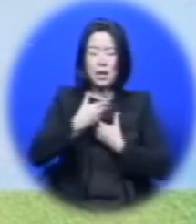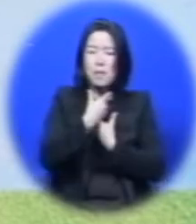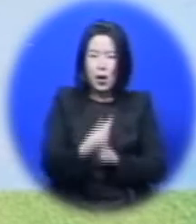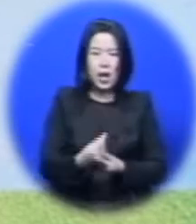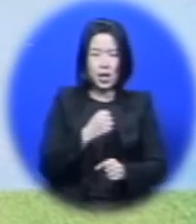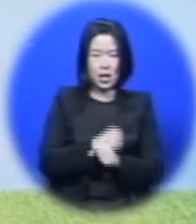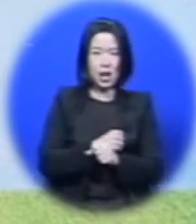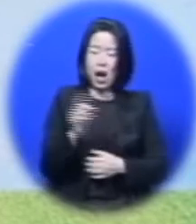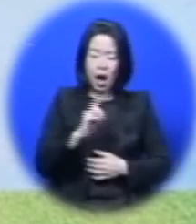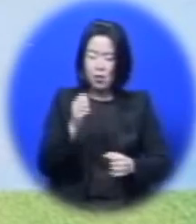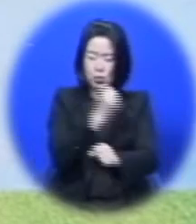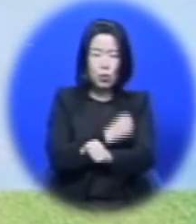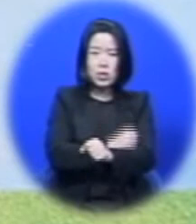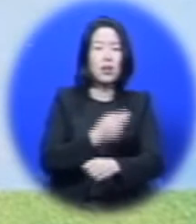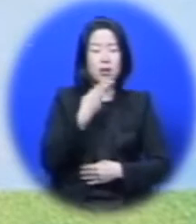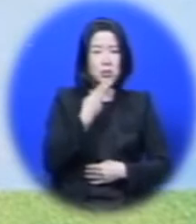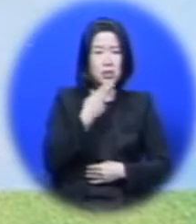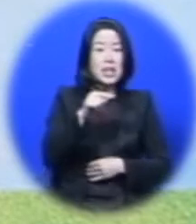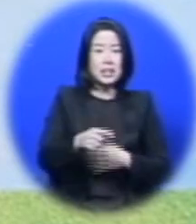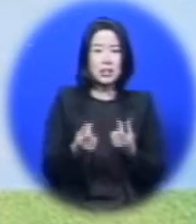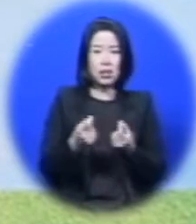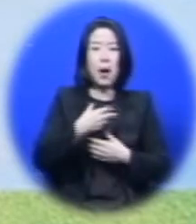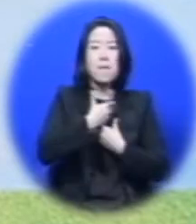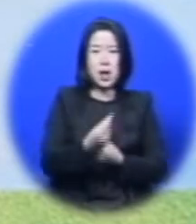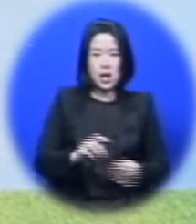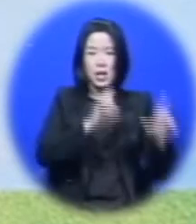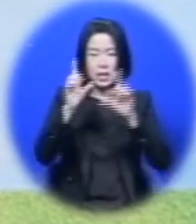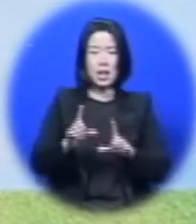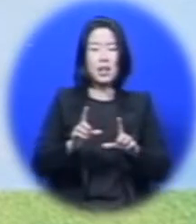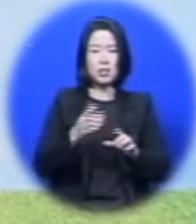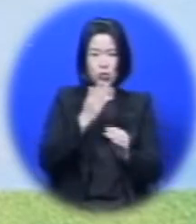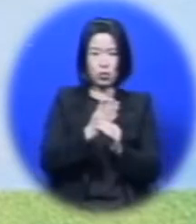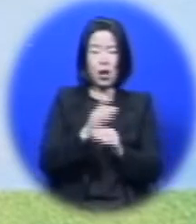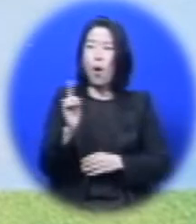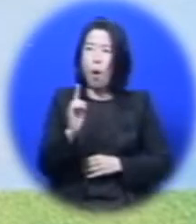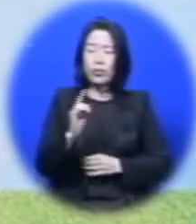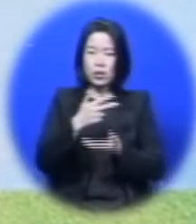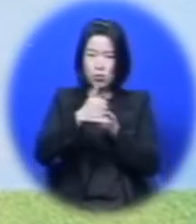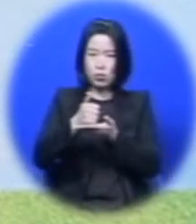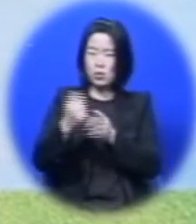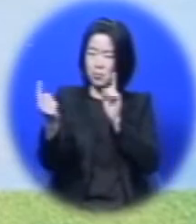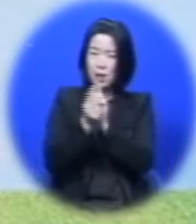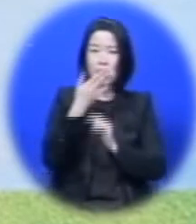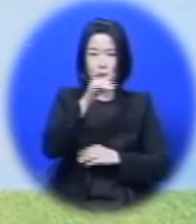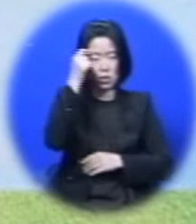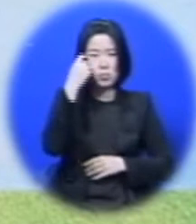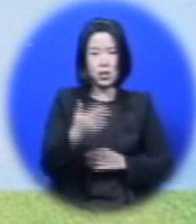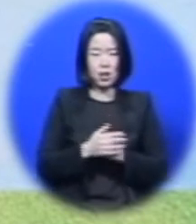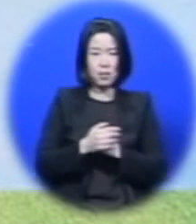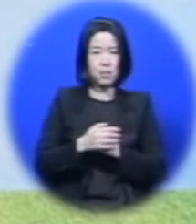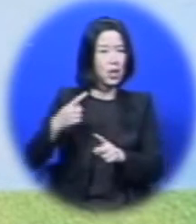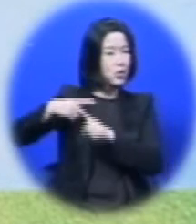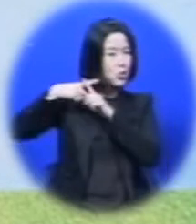편안하게 아무 고생 안 하고 그렇게 편안하게만 지내다가 어떻게 주님을 만납니까? 순교한